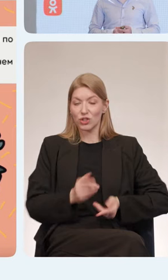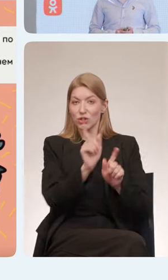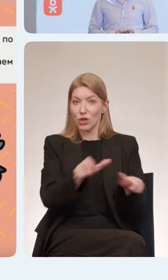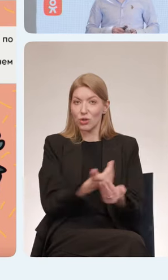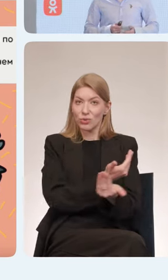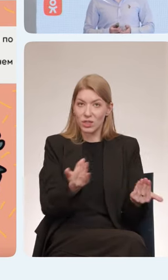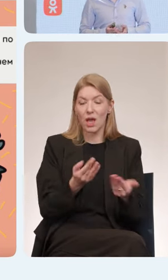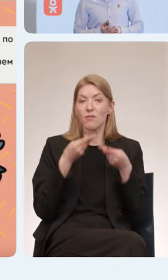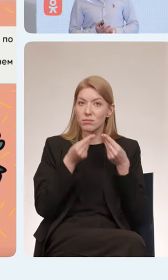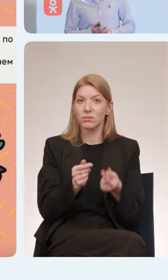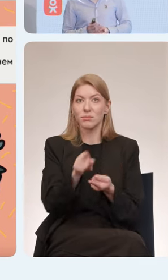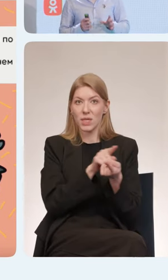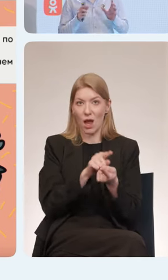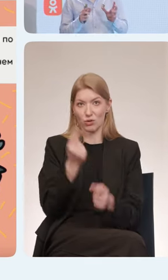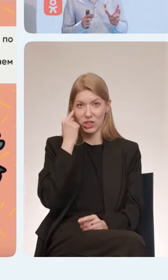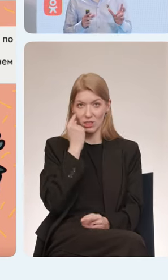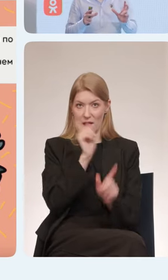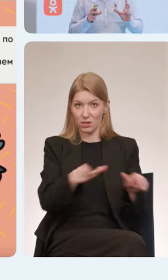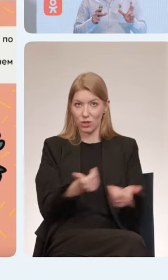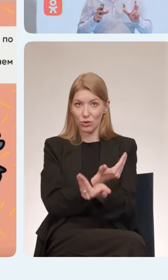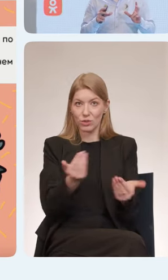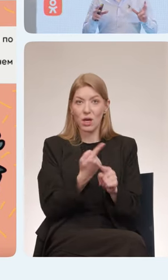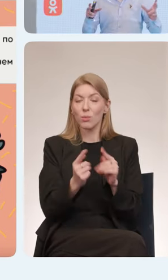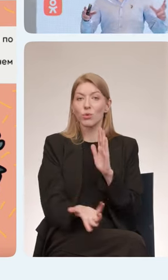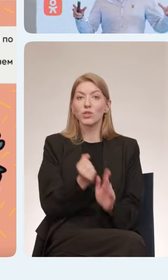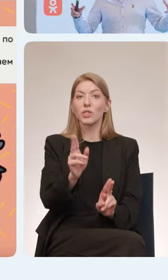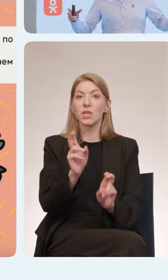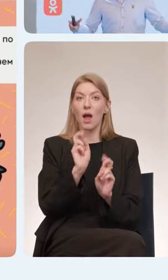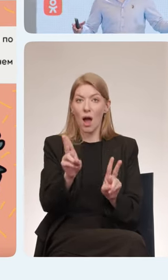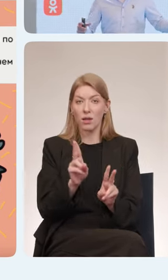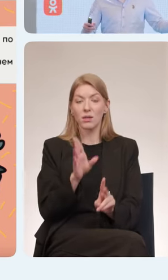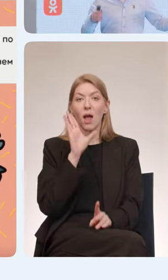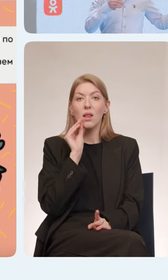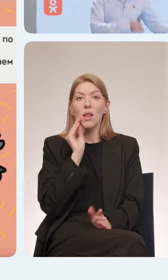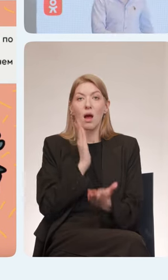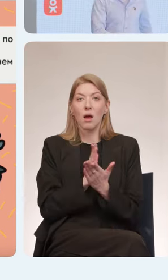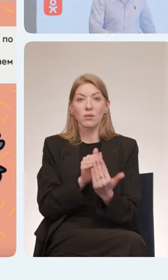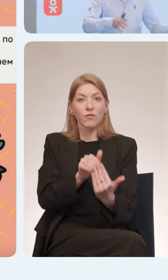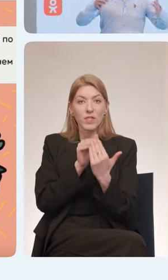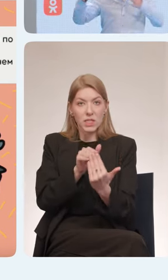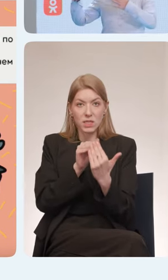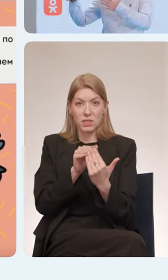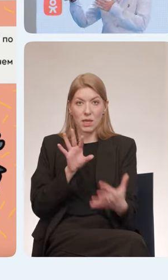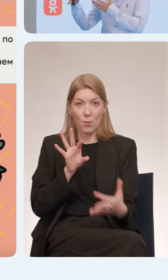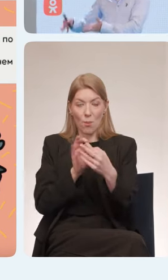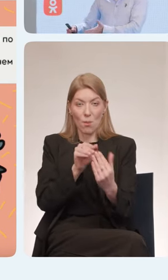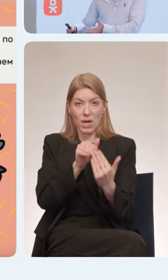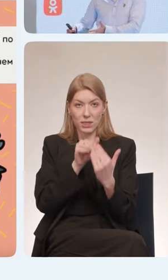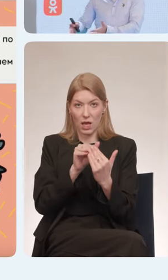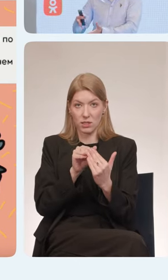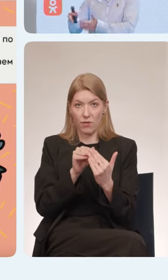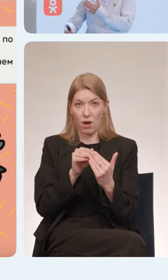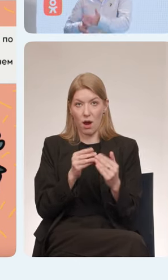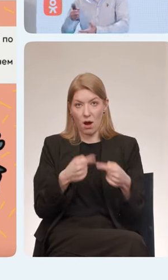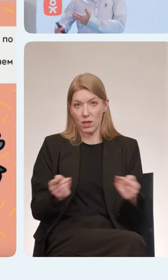людей проекты, они получаются именно в формате такого взаимодействия платформы,